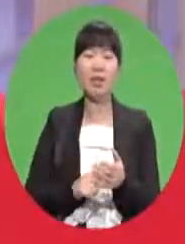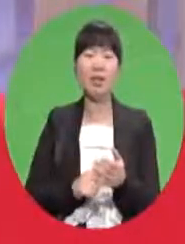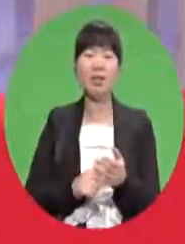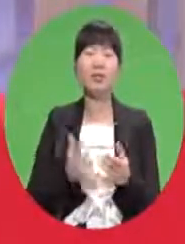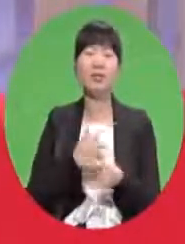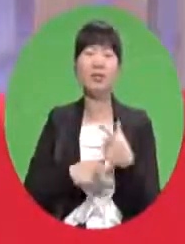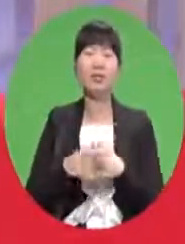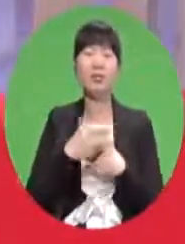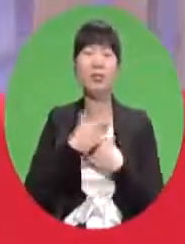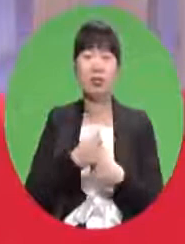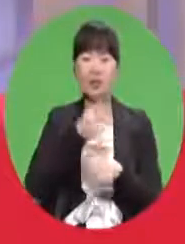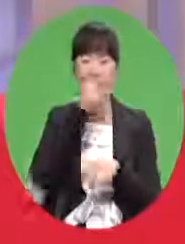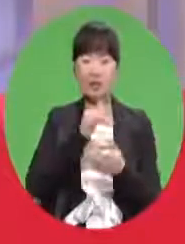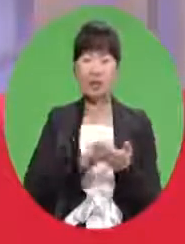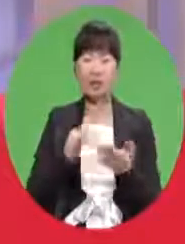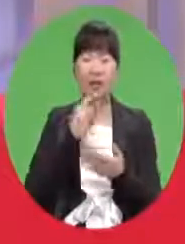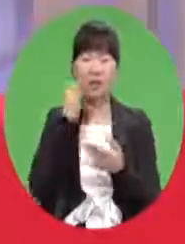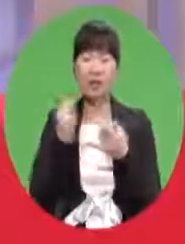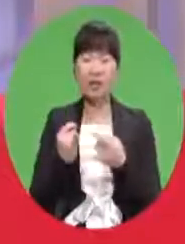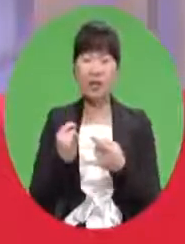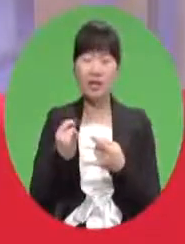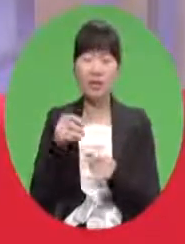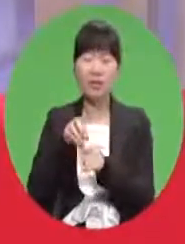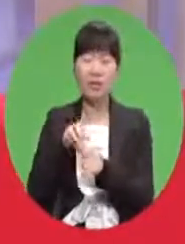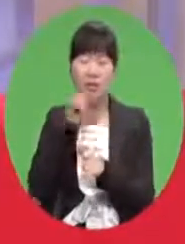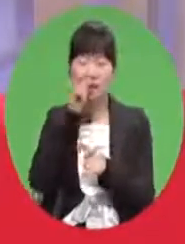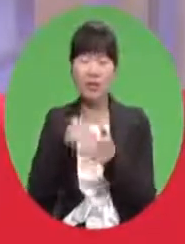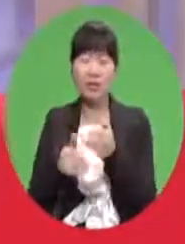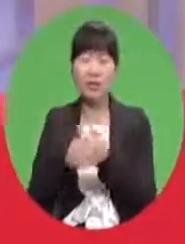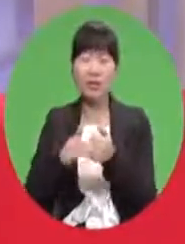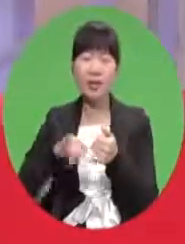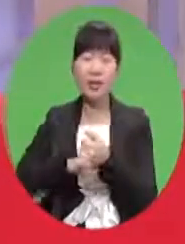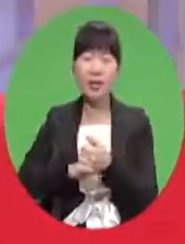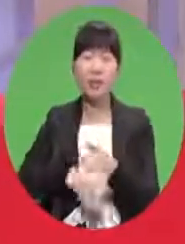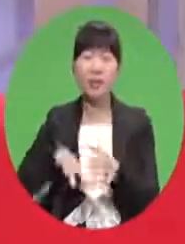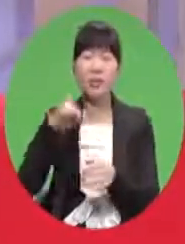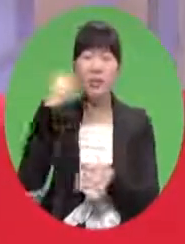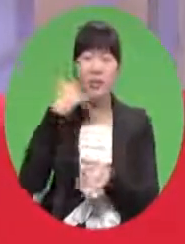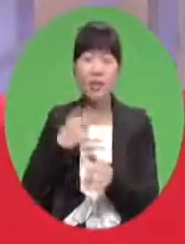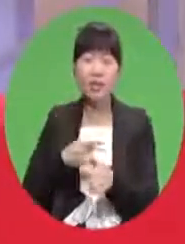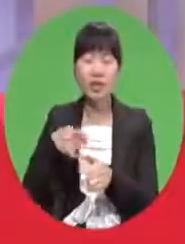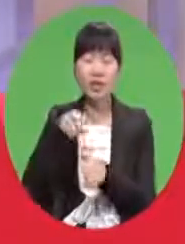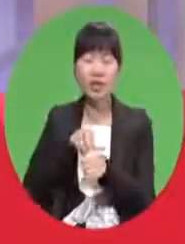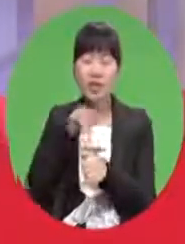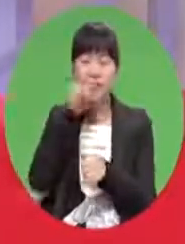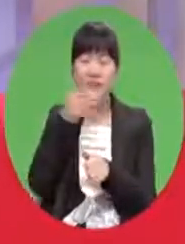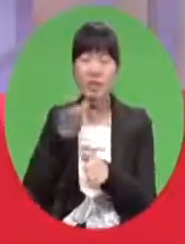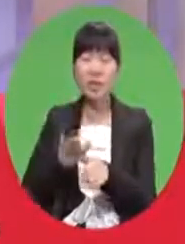훨씬 편해지거든요. 그렇죠. 네. 엄마한테 붙은 애기 때문에 필연적으로 처음에 누군가한테 붙어야